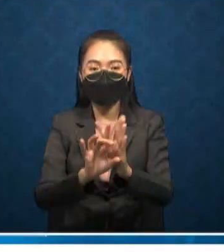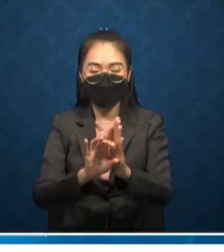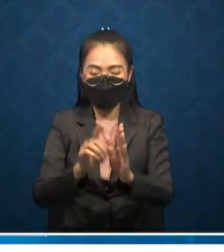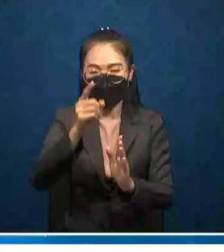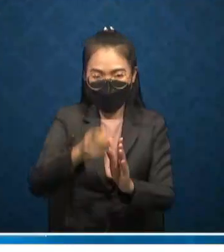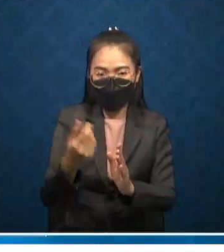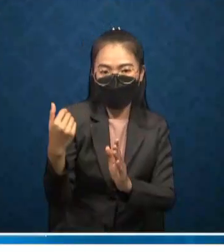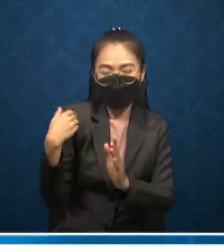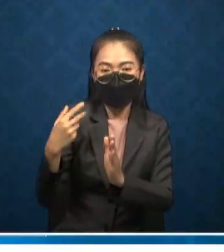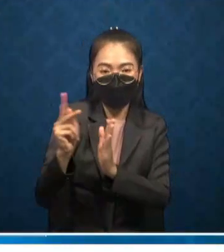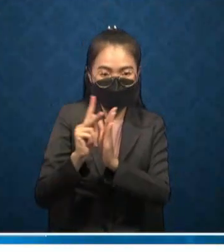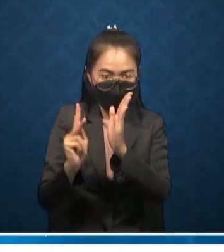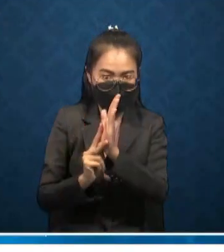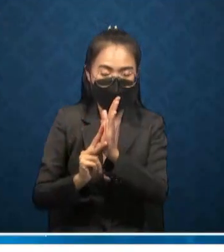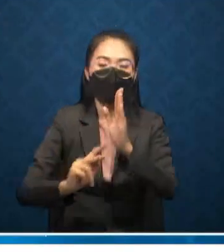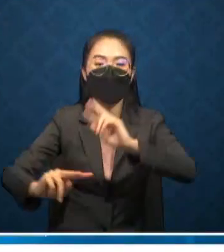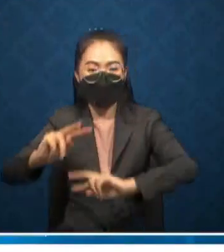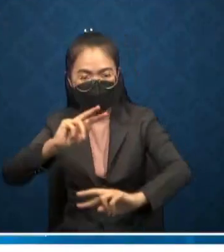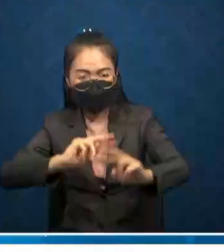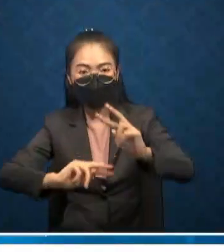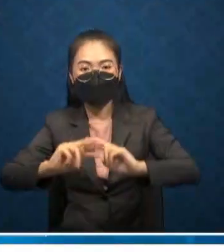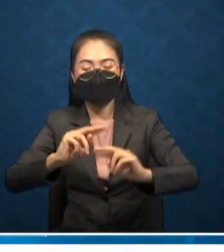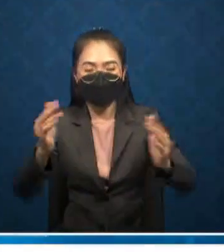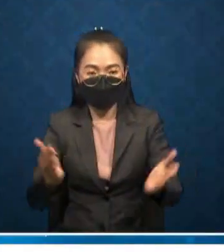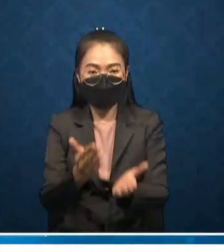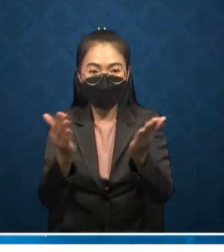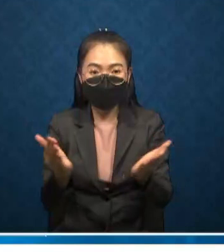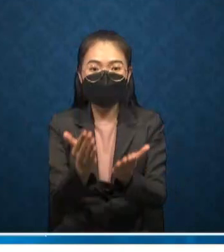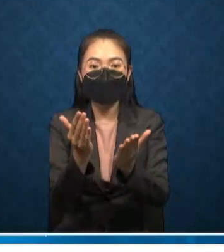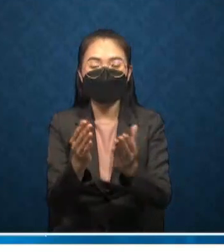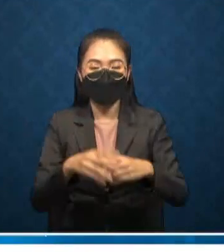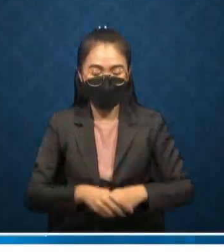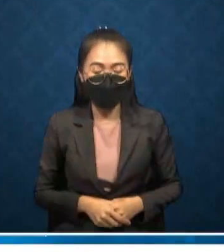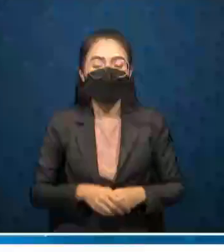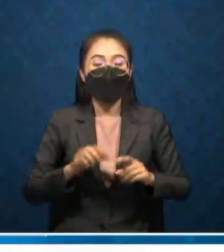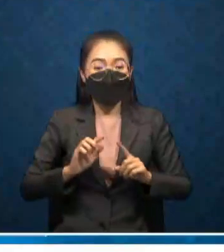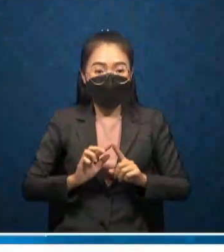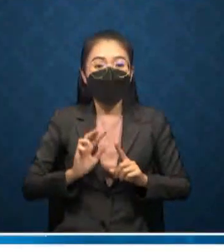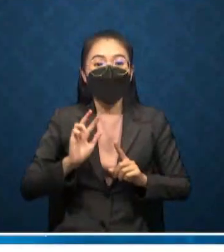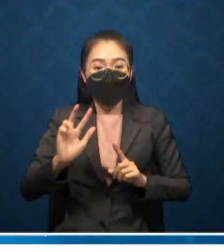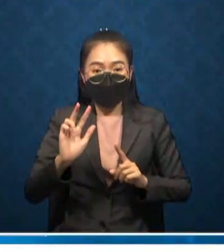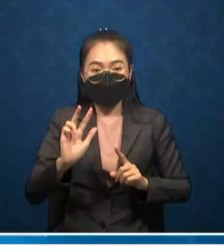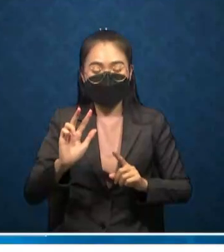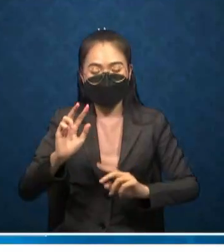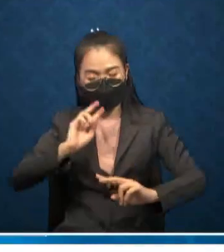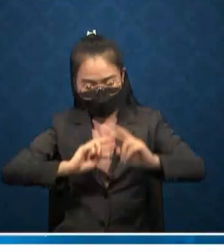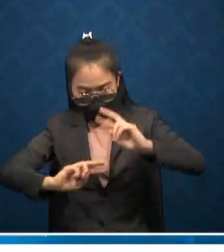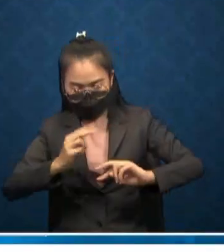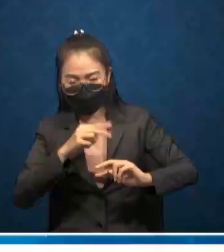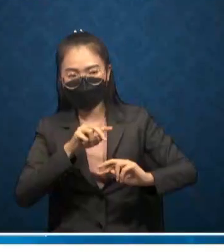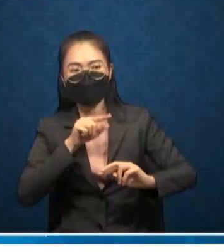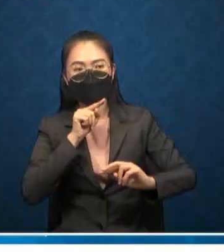รับการส่งเสริมและสนับสนุนข้อที่ที่ 3ค่ะจากการศึกษาผลกระทบของการนำทุน